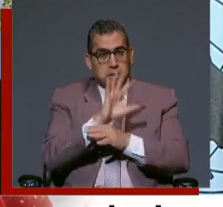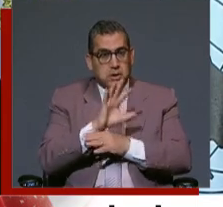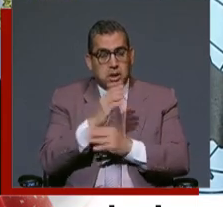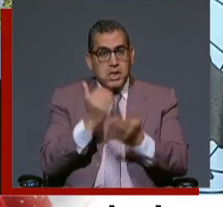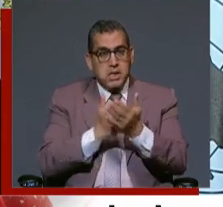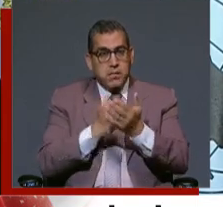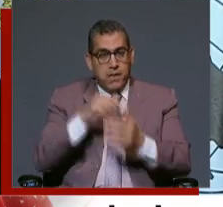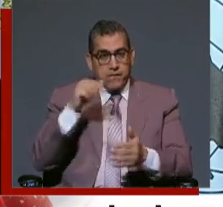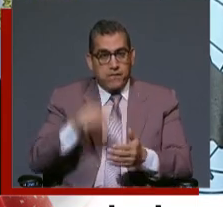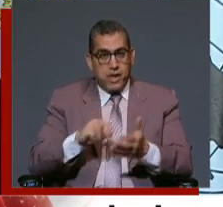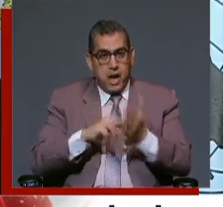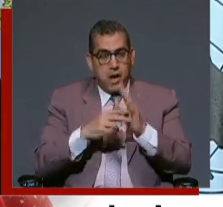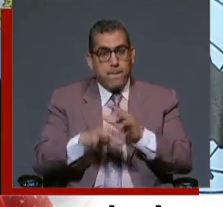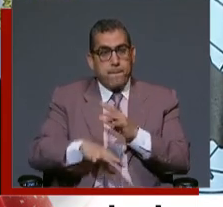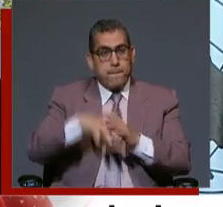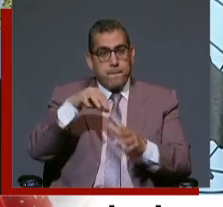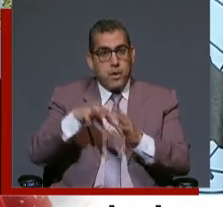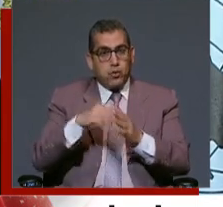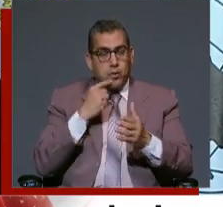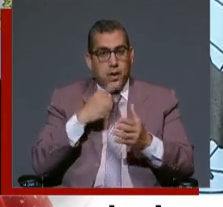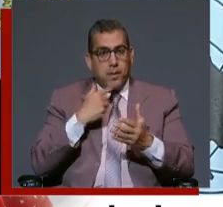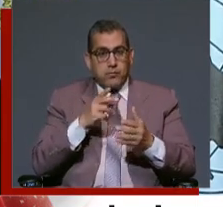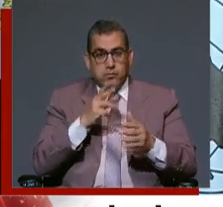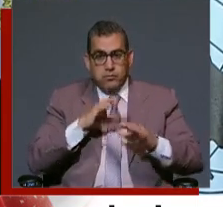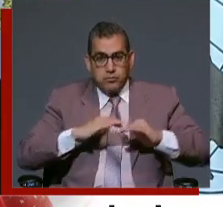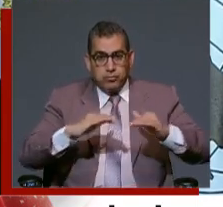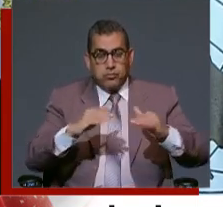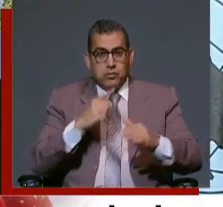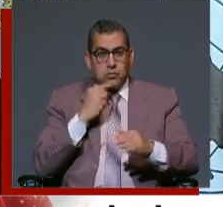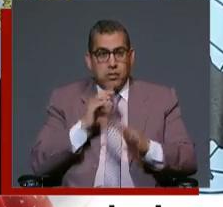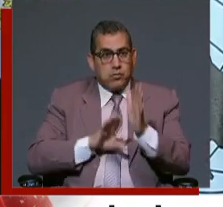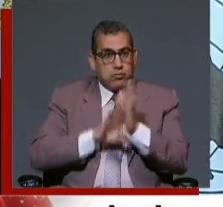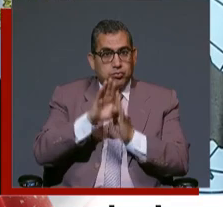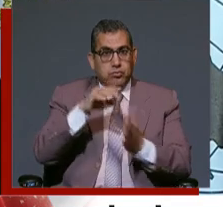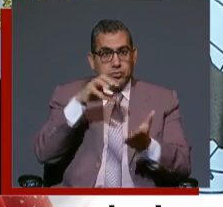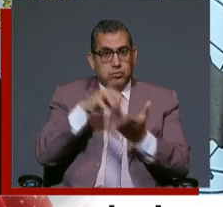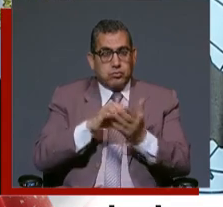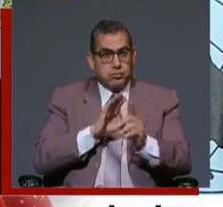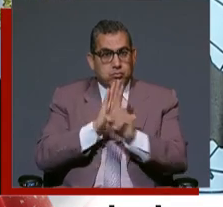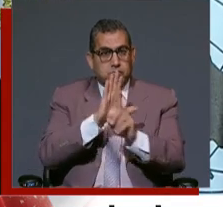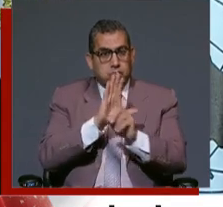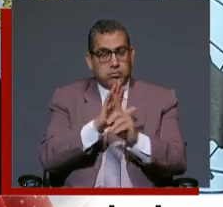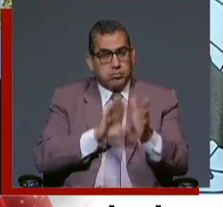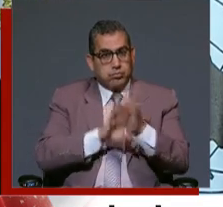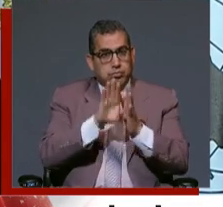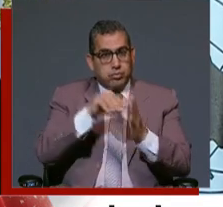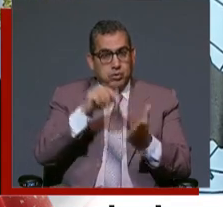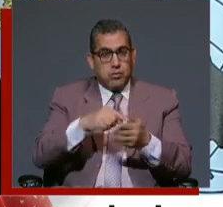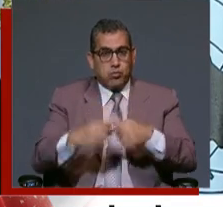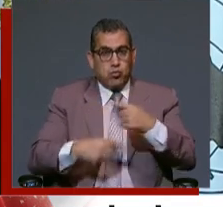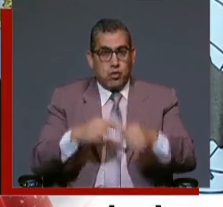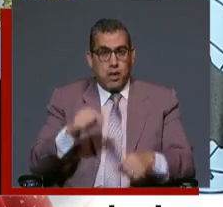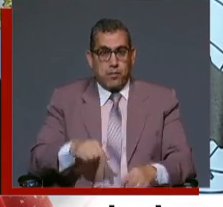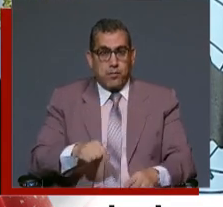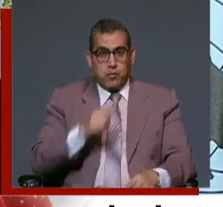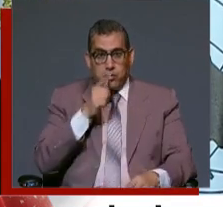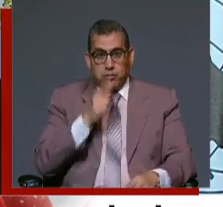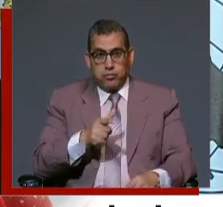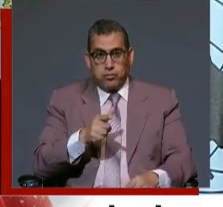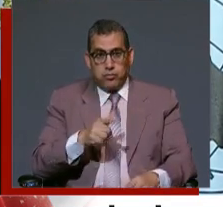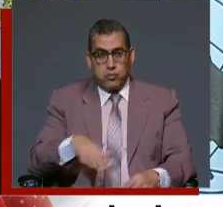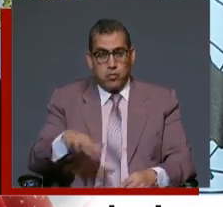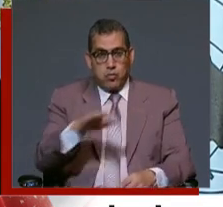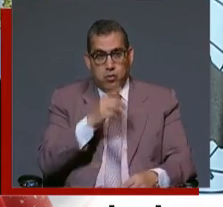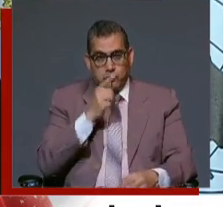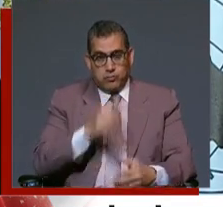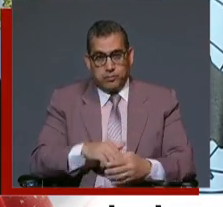الاستثمارات في المشروعات البيئية والتنموية التي تعزز التنمية المستدامة. And in this context, we